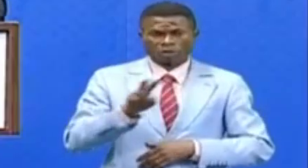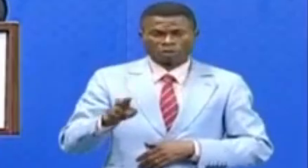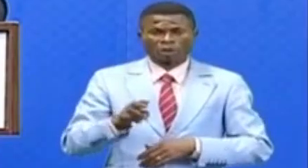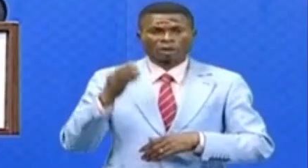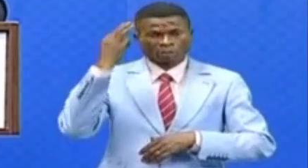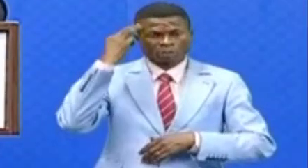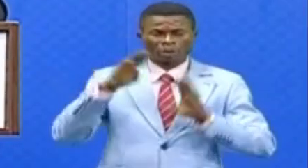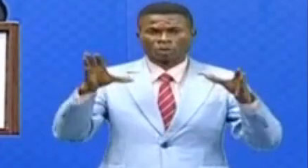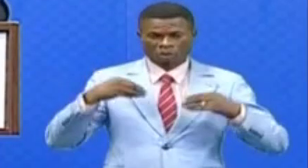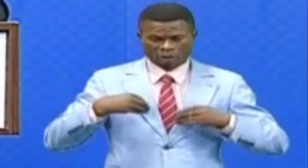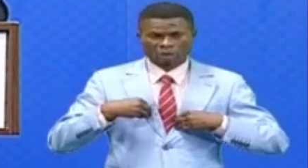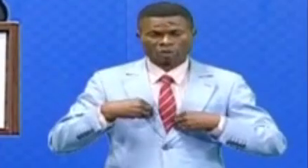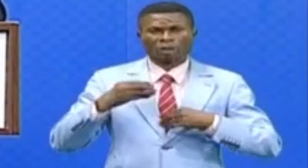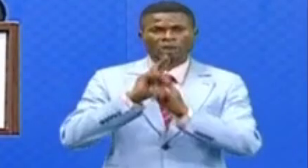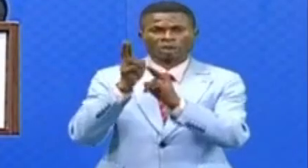d'information.